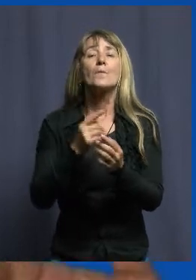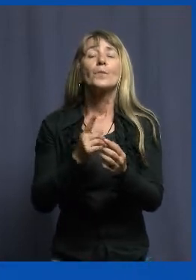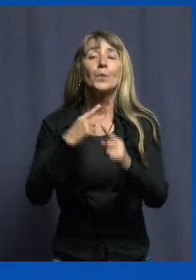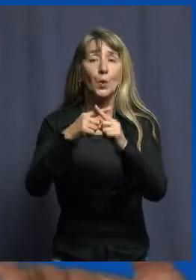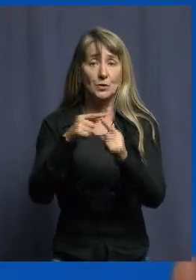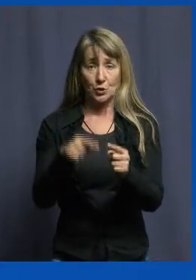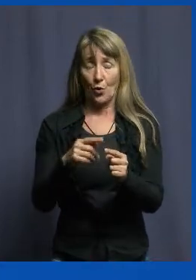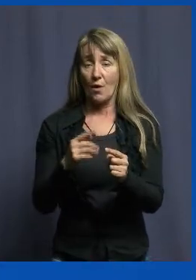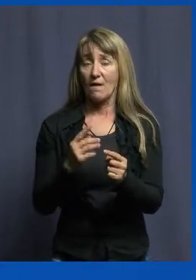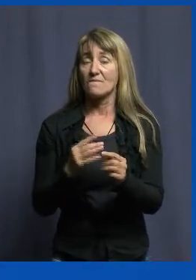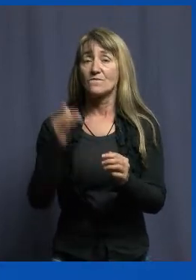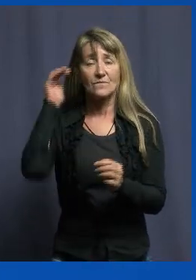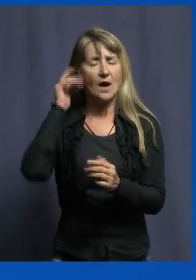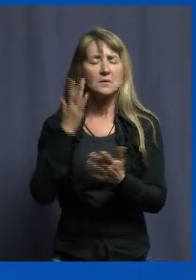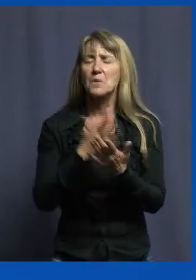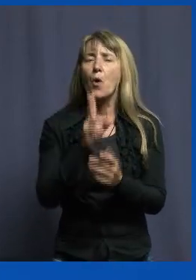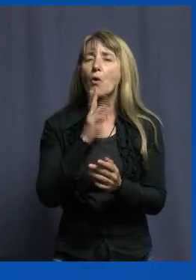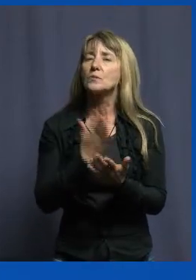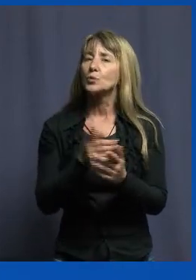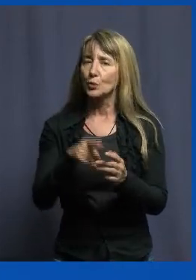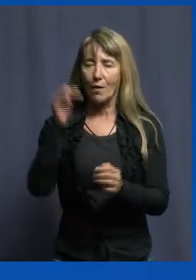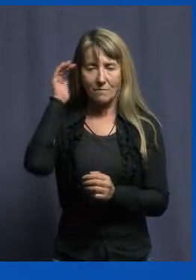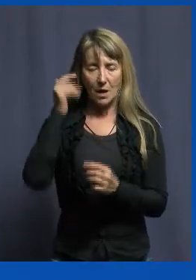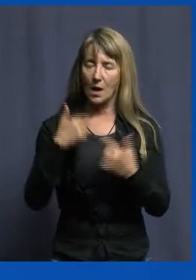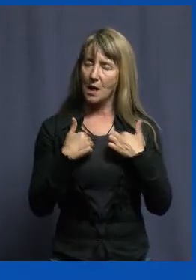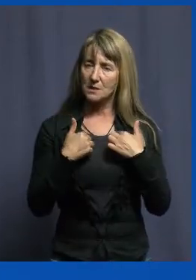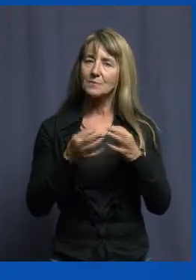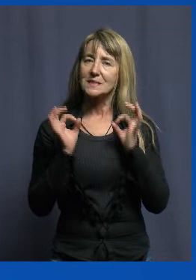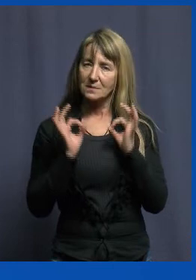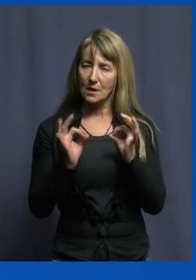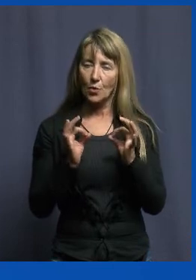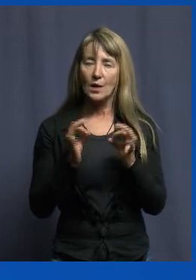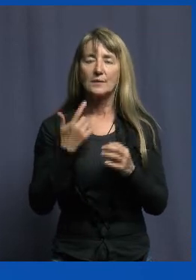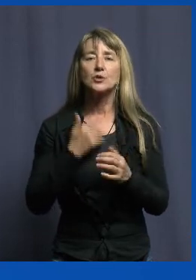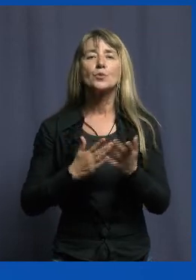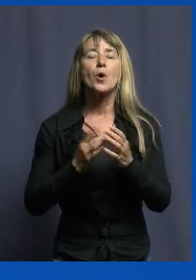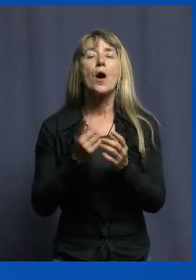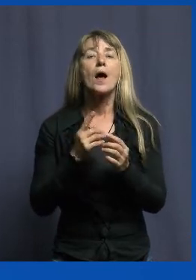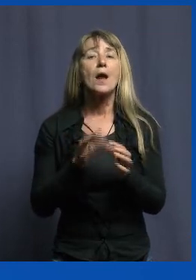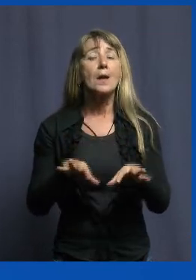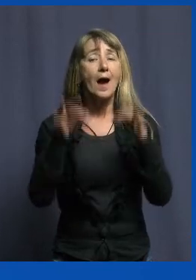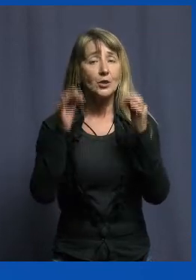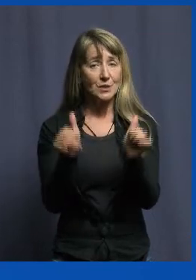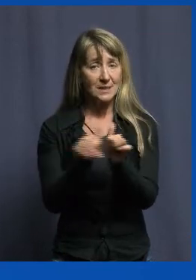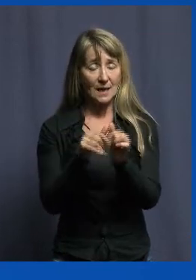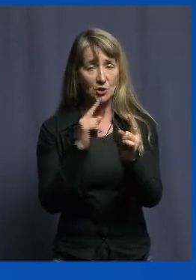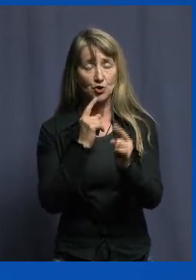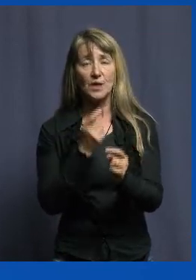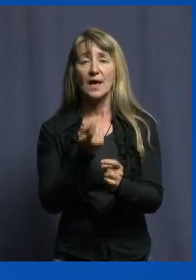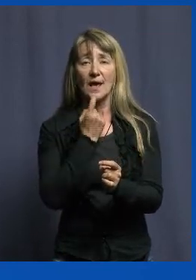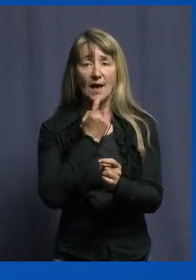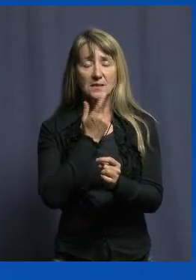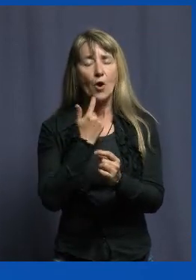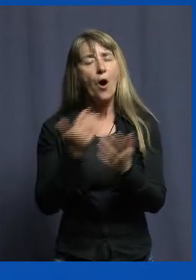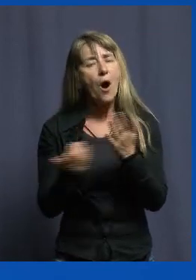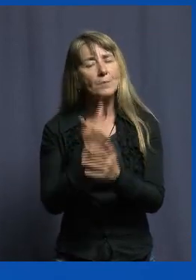ko, kakva je ona i ko da bude u toj vladi. Dakle, ja sam siguran da ćemo naći neki zajednički jezik, gotovo, opet da